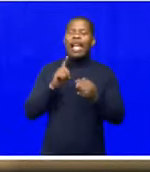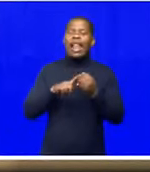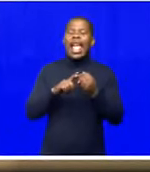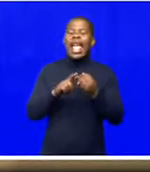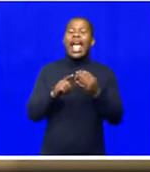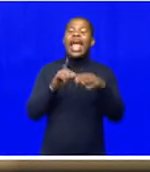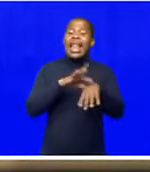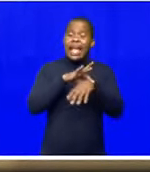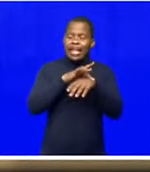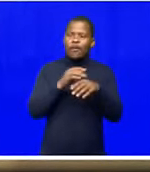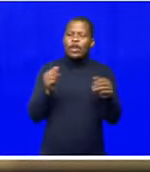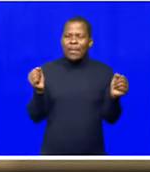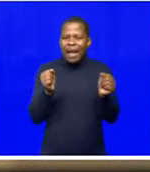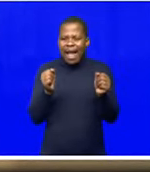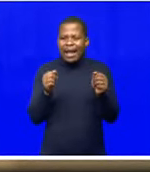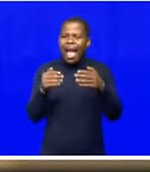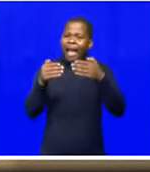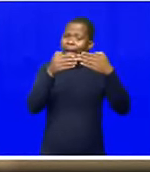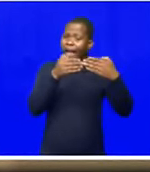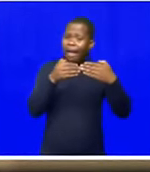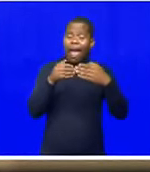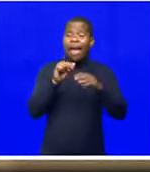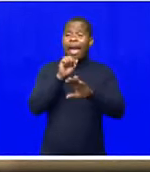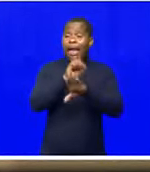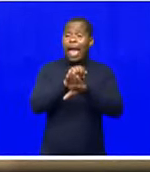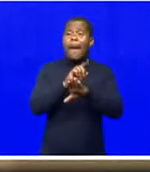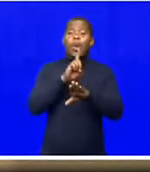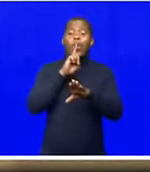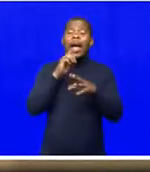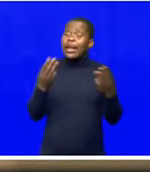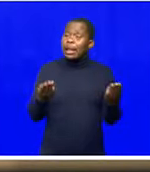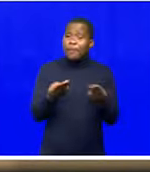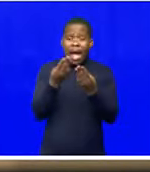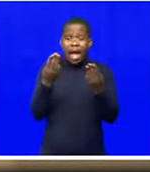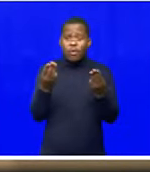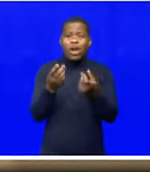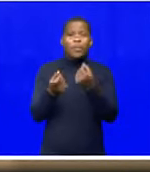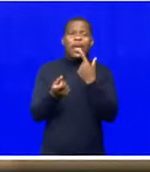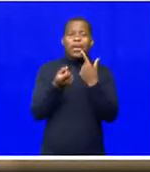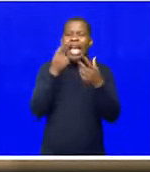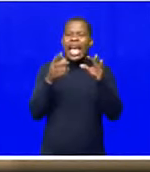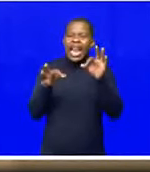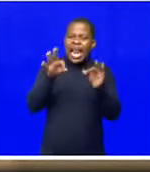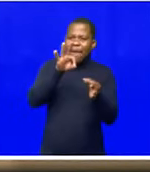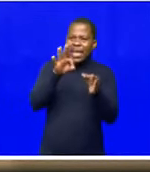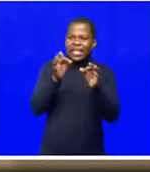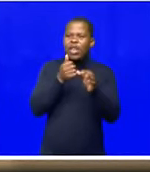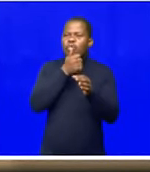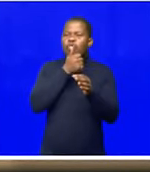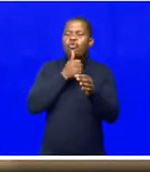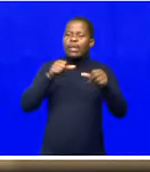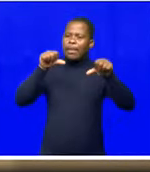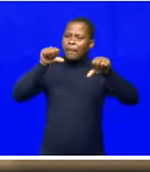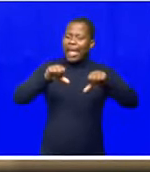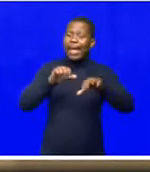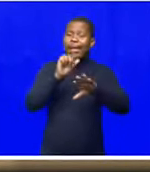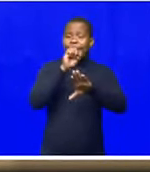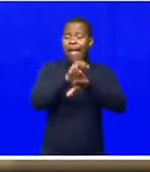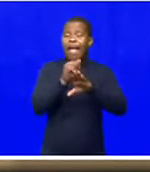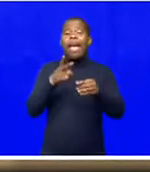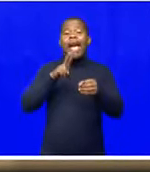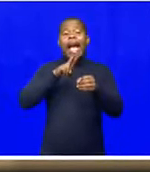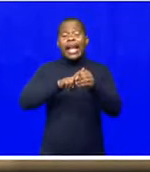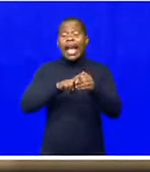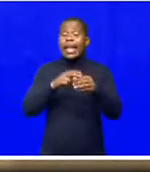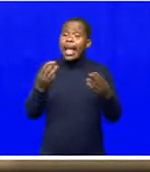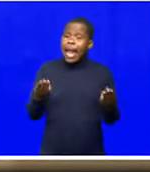ukuthi ema laboratories ethu asayakhona ukuthi asitestele ingadi yemuntu ukuthi lapho angena esibhedlela